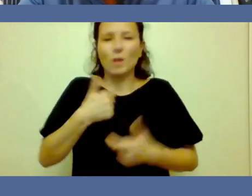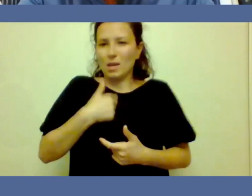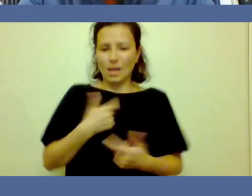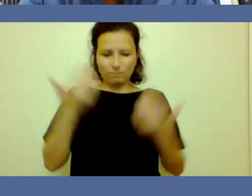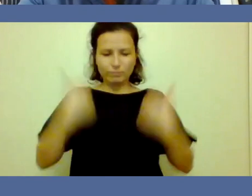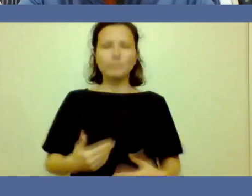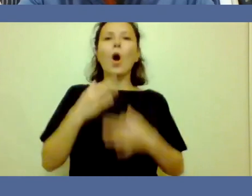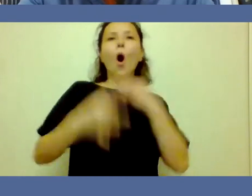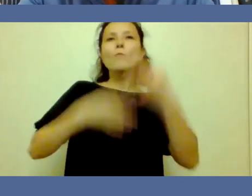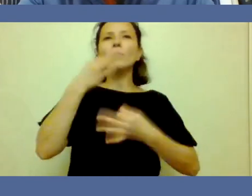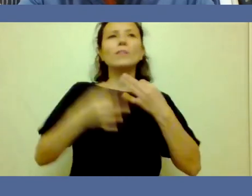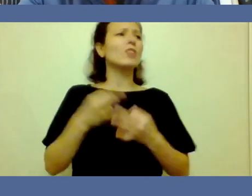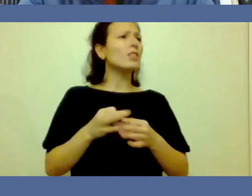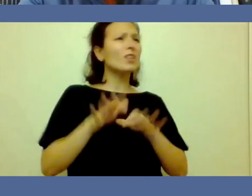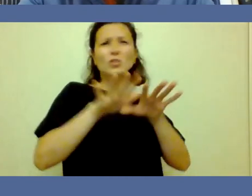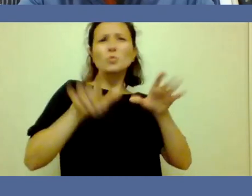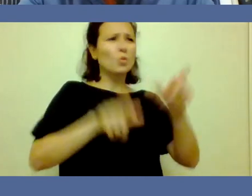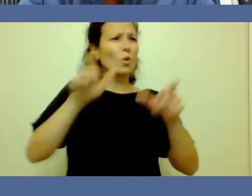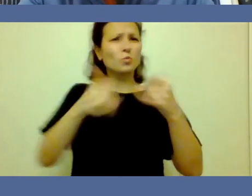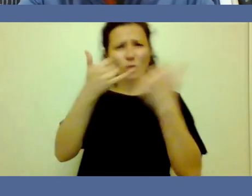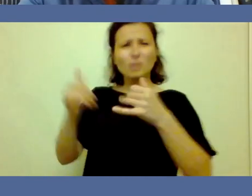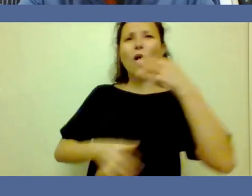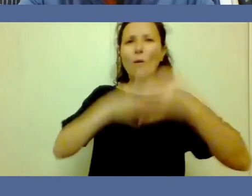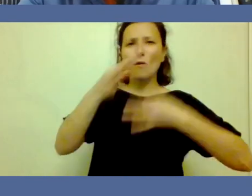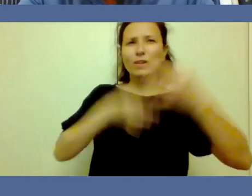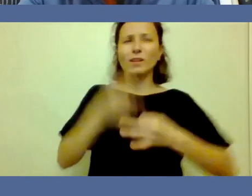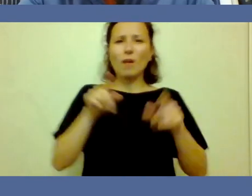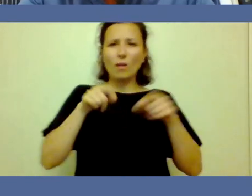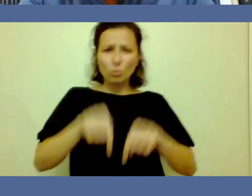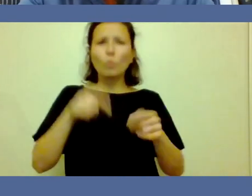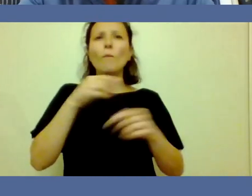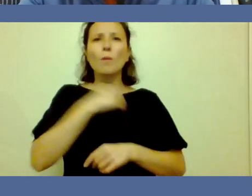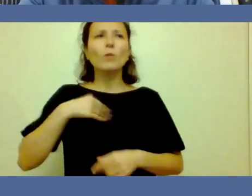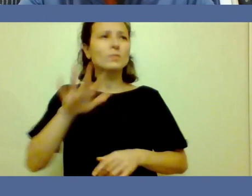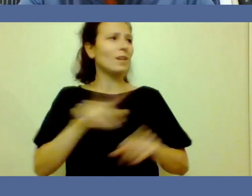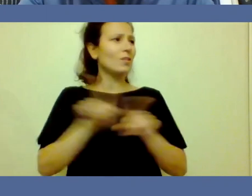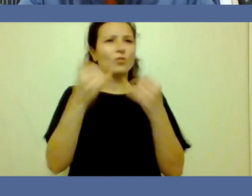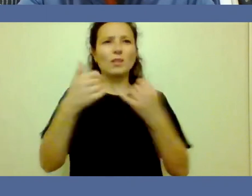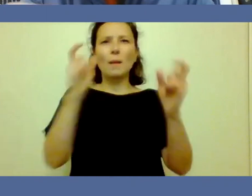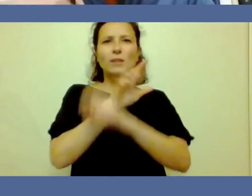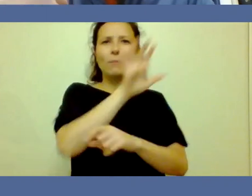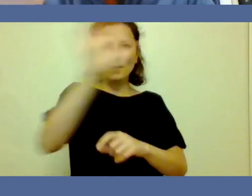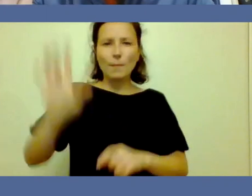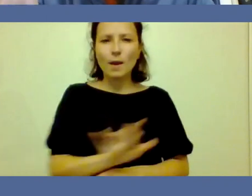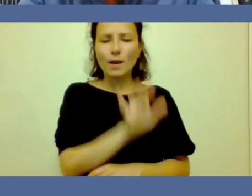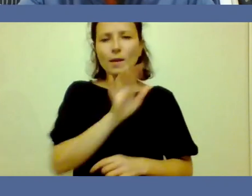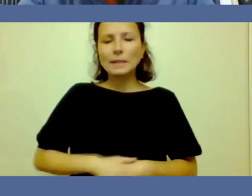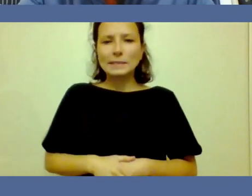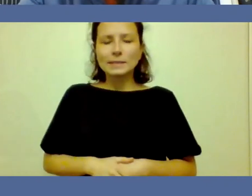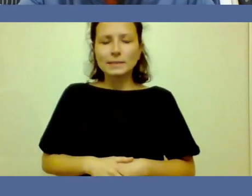opowiadaczy jak ja jest mnóstwo. W tym kraju i w wielu innych krajach, bo przecież absolutnie to jest tak